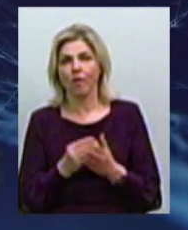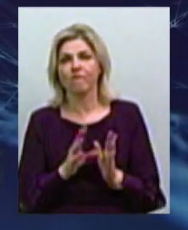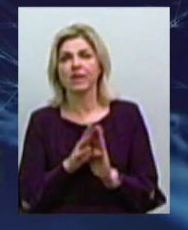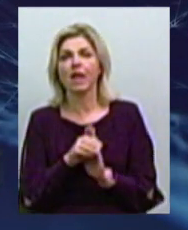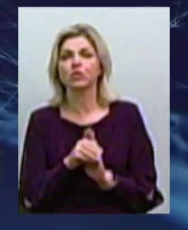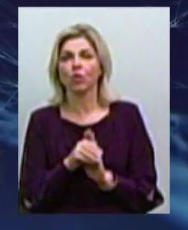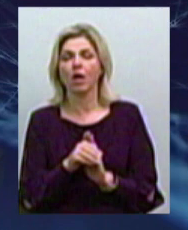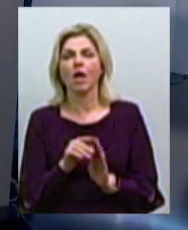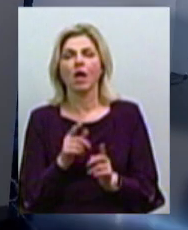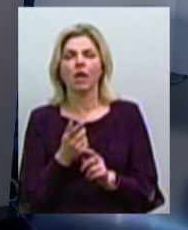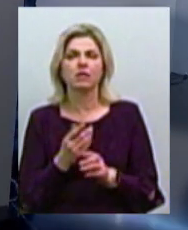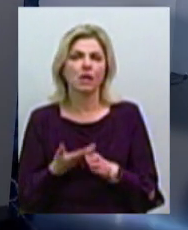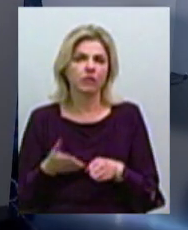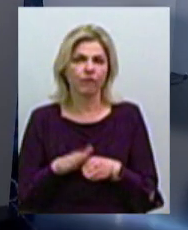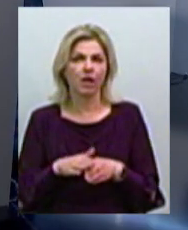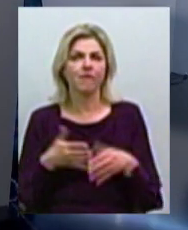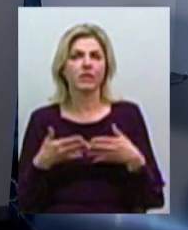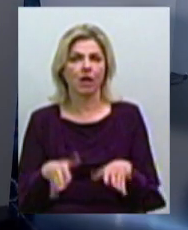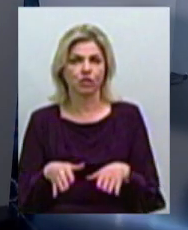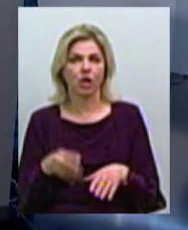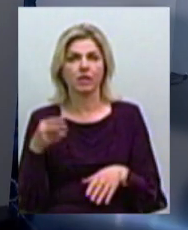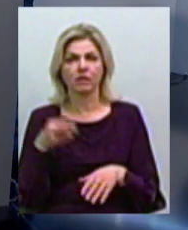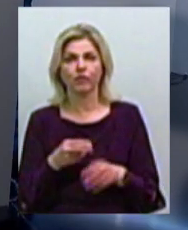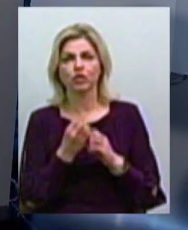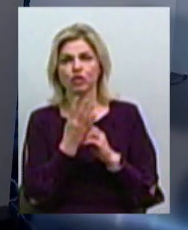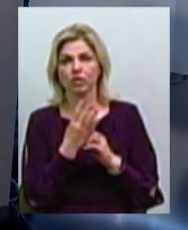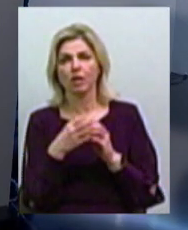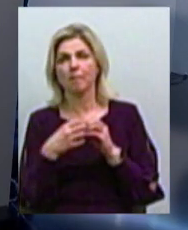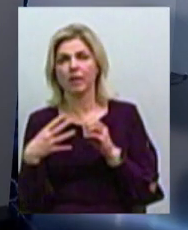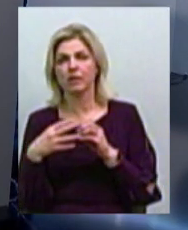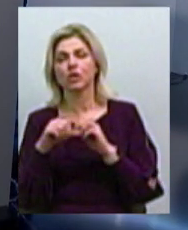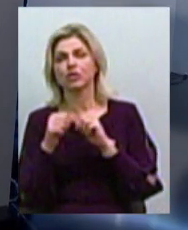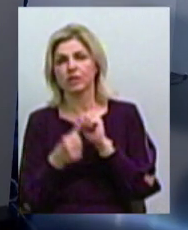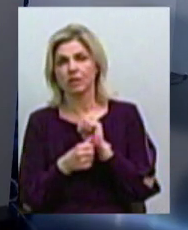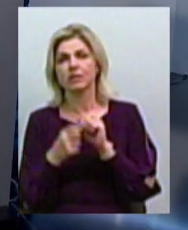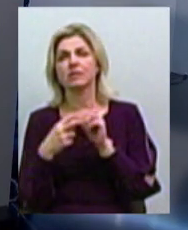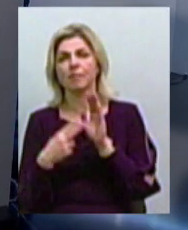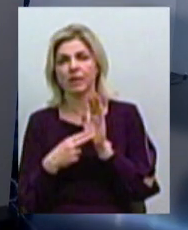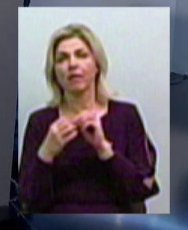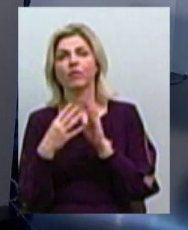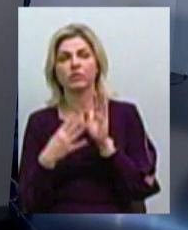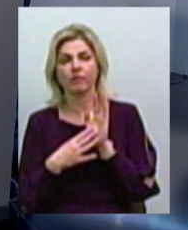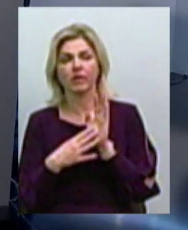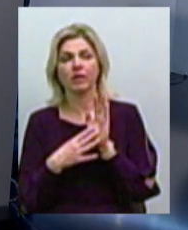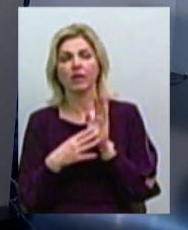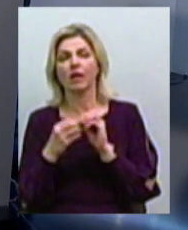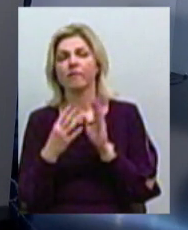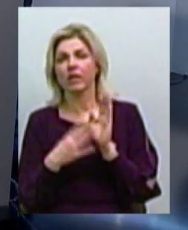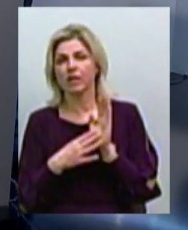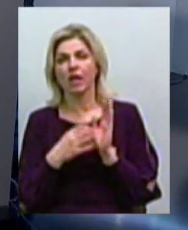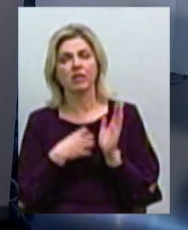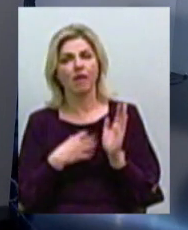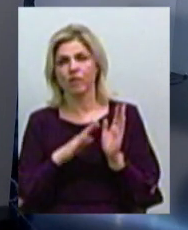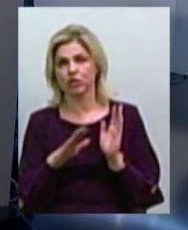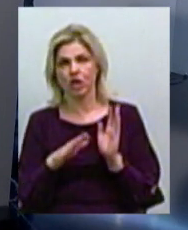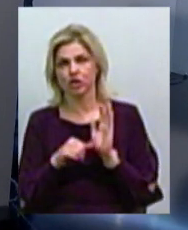– втрачати. В 2014, 15, 16, 17, 18, 19, неважливо, 6 років,